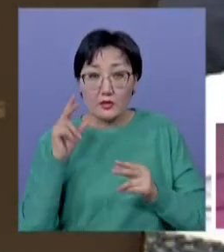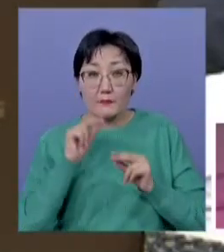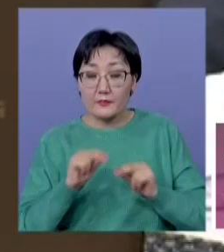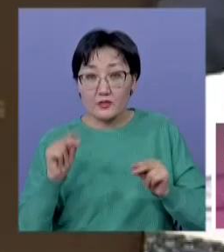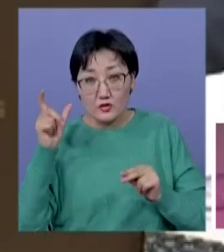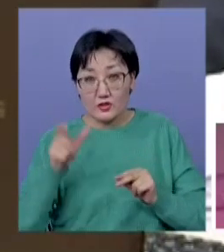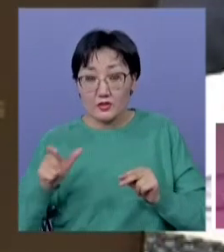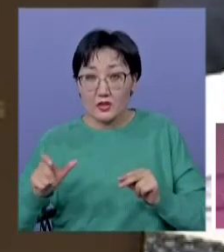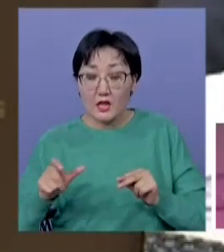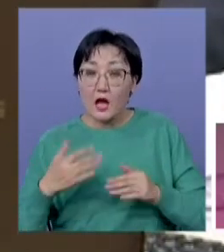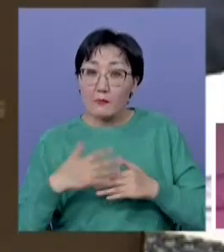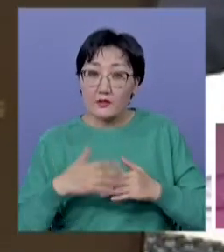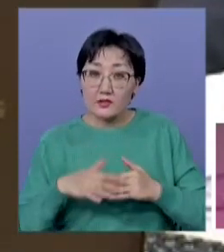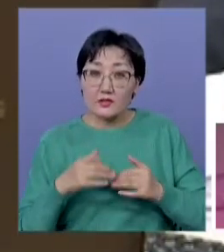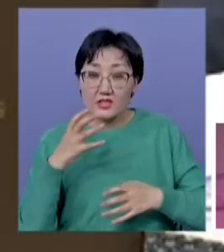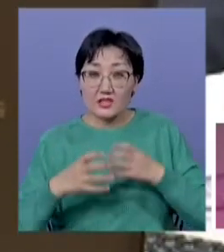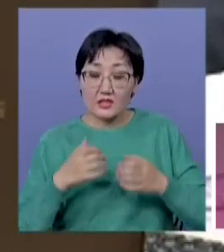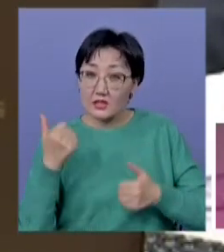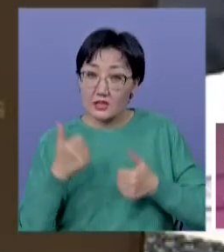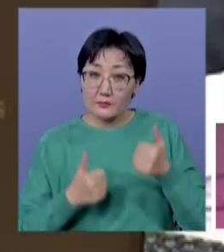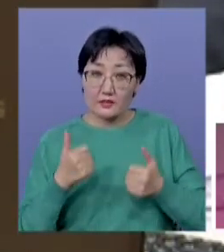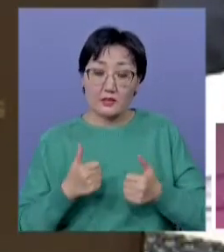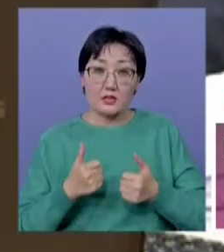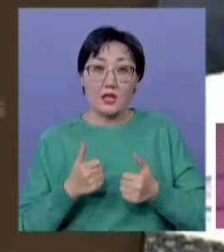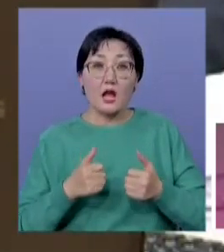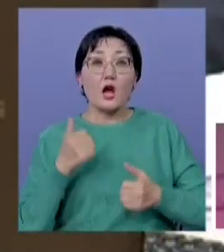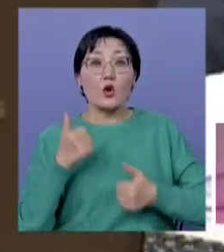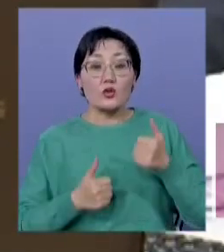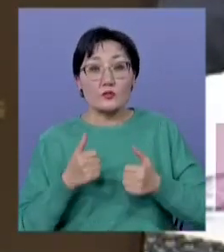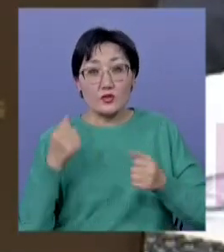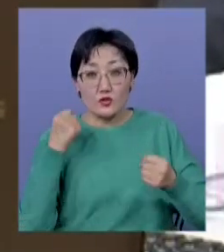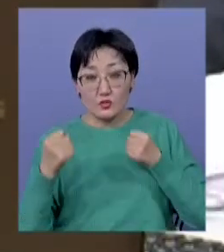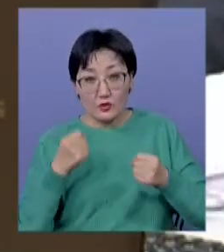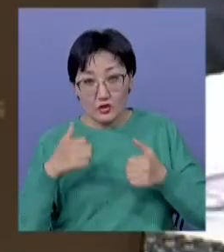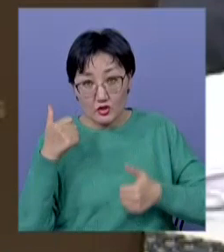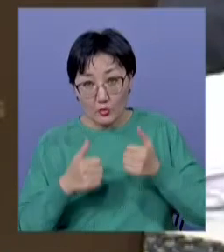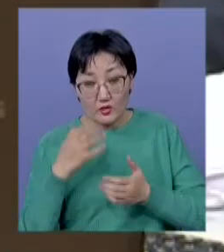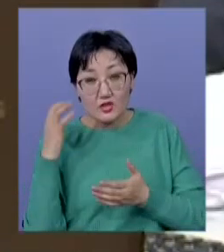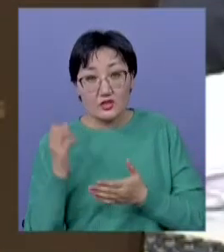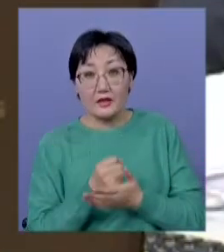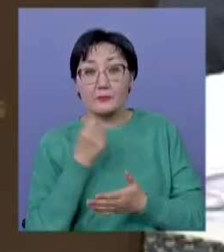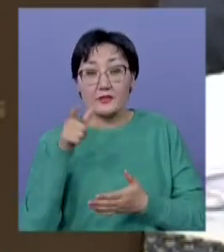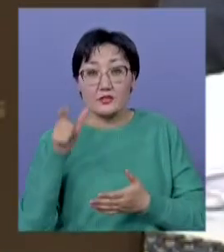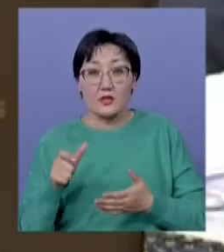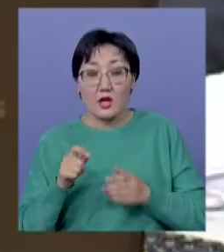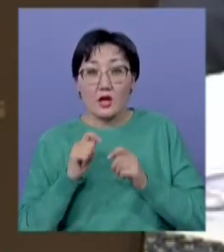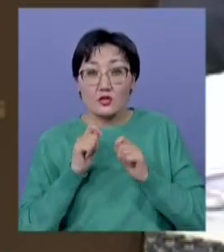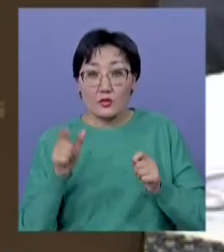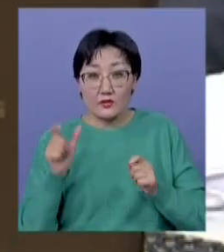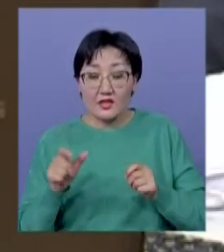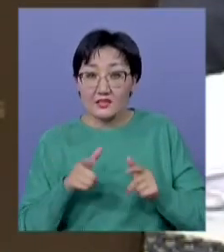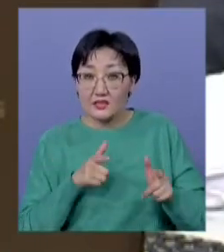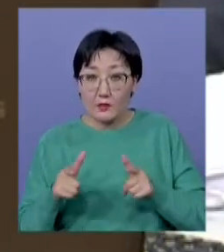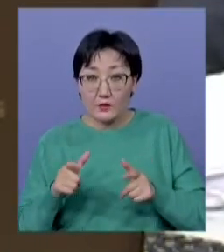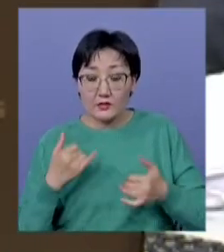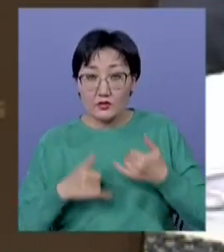мен тәрбиеленушілер арасында халықаралық олимпиадалардың, конкурстар мен спорттық жарыстардың жеңімпазын, жүлдегерін дайындаған педагогқа